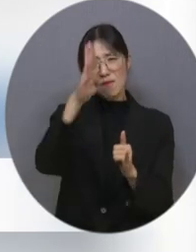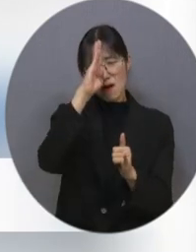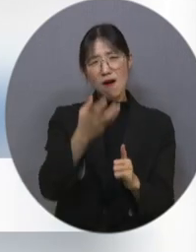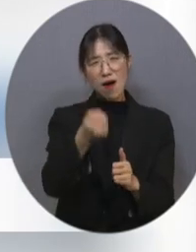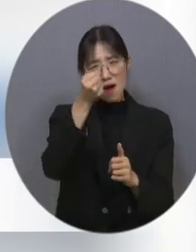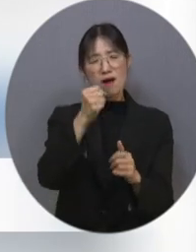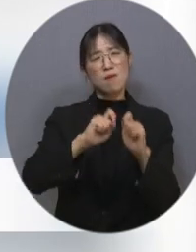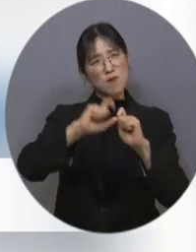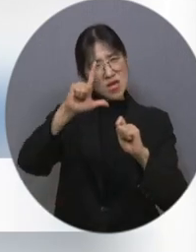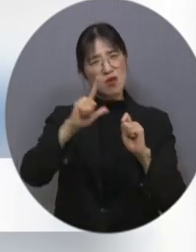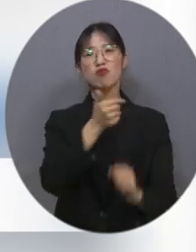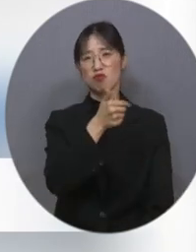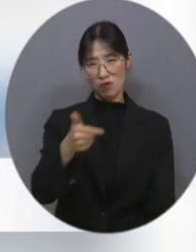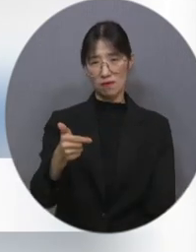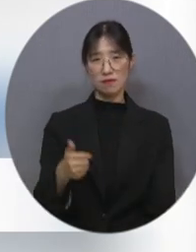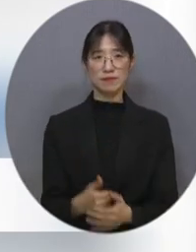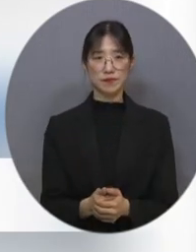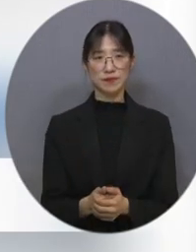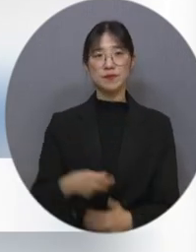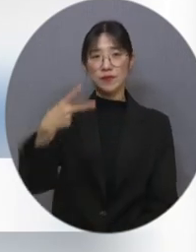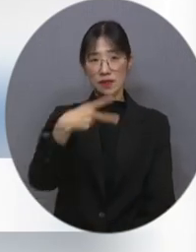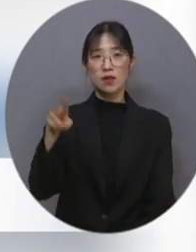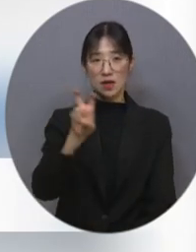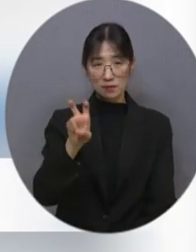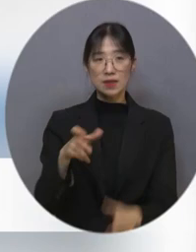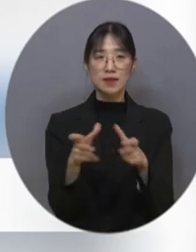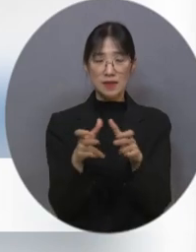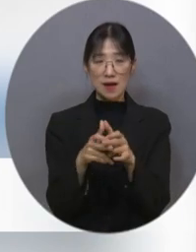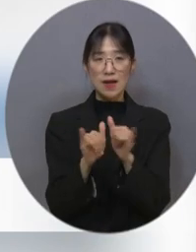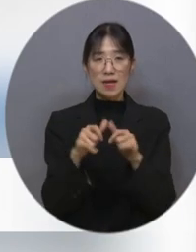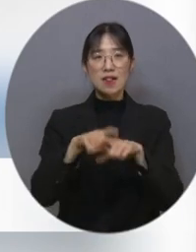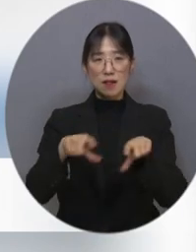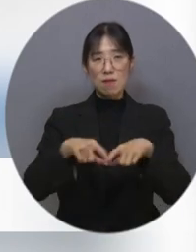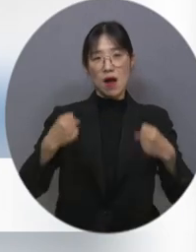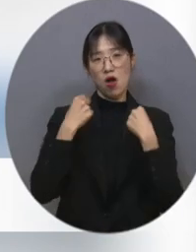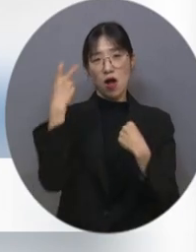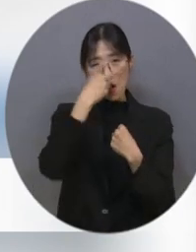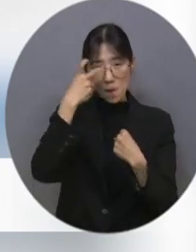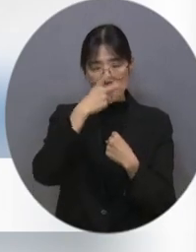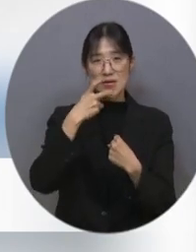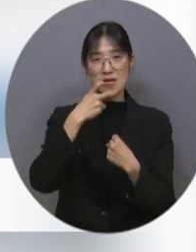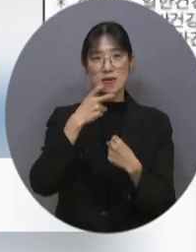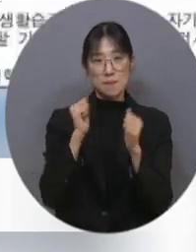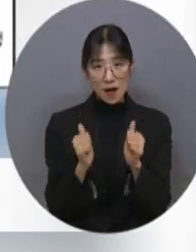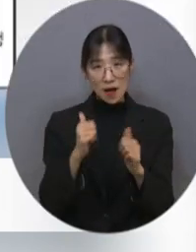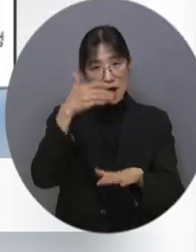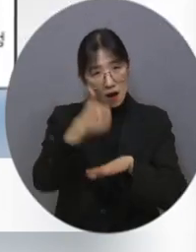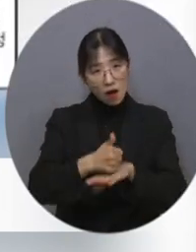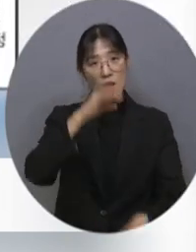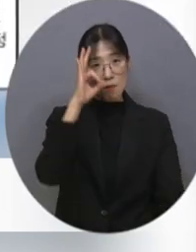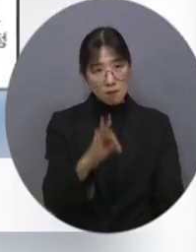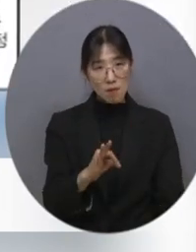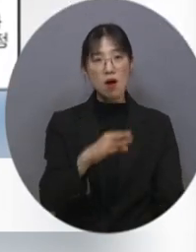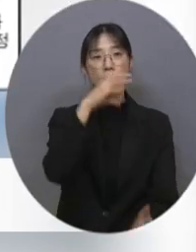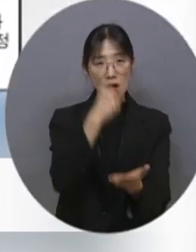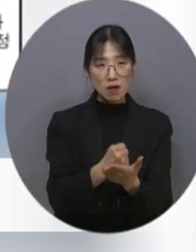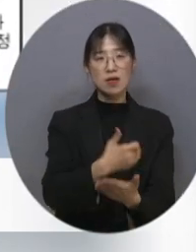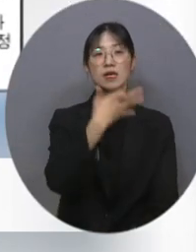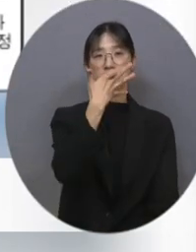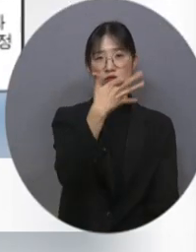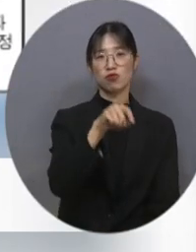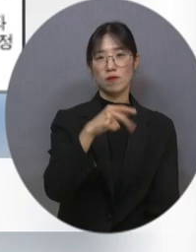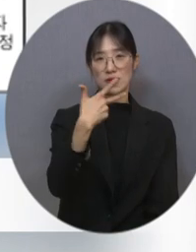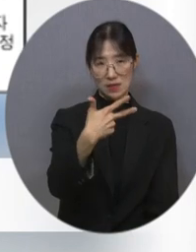높은 수치를 보였습니다. 2020년 장애인 일반 건강검진 판정 결과에 따르면 정상이